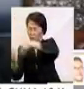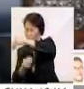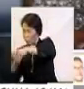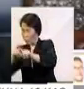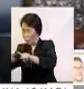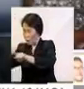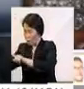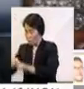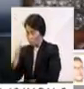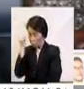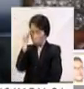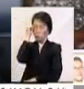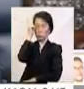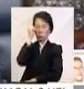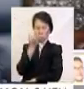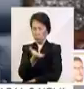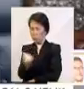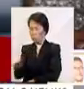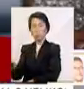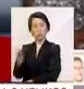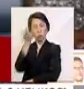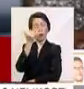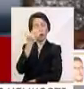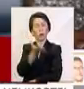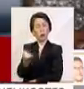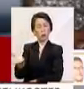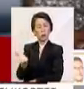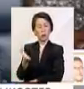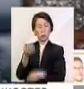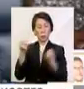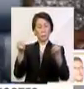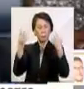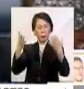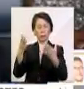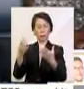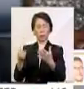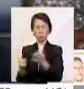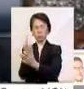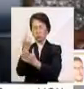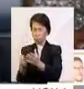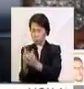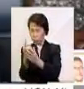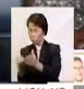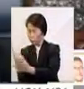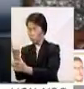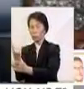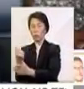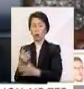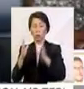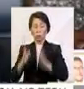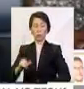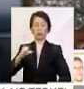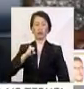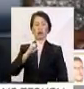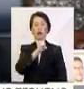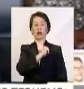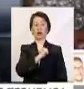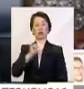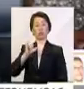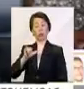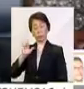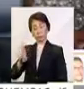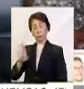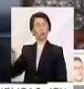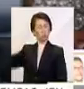pelbagai persoalan dan sering dibangkitkan oleh ahli-ahli yang